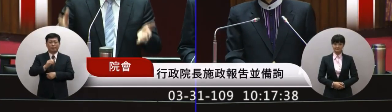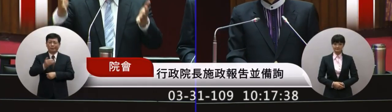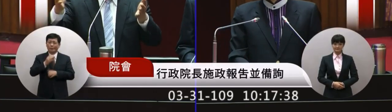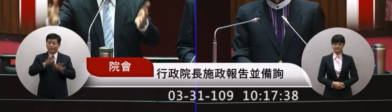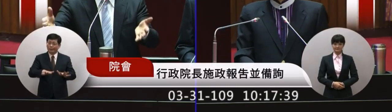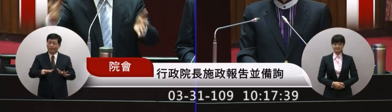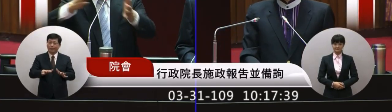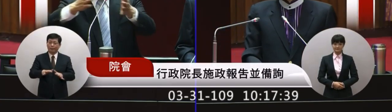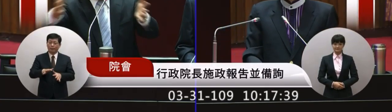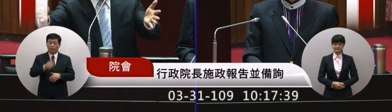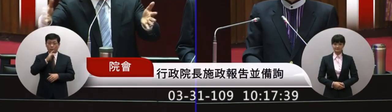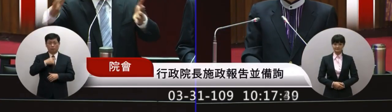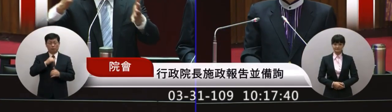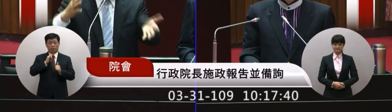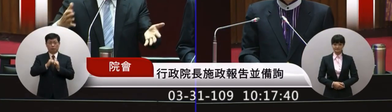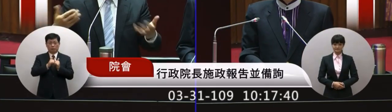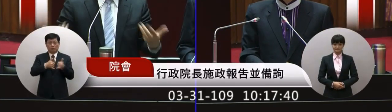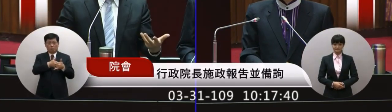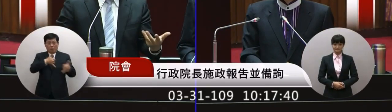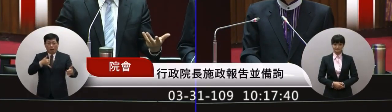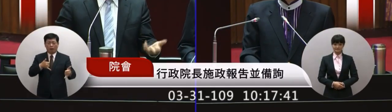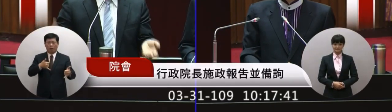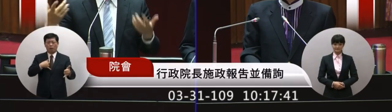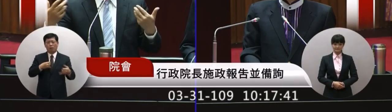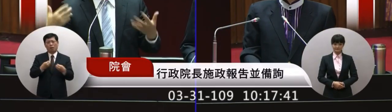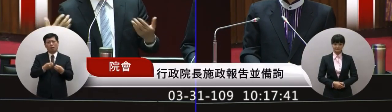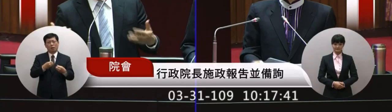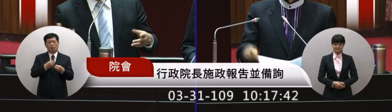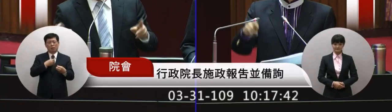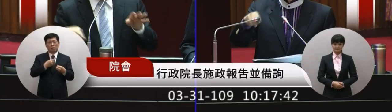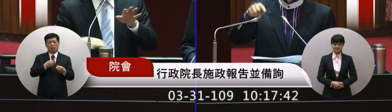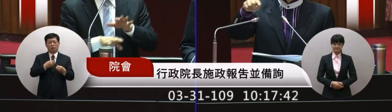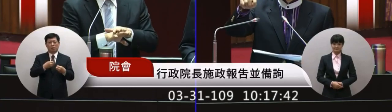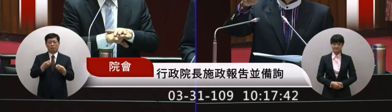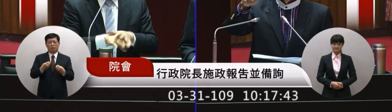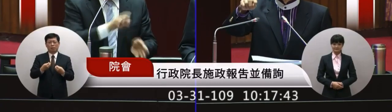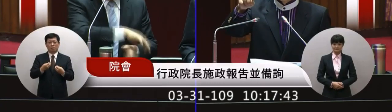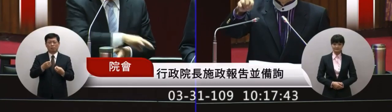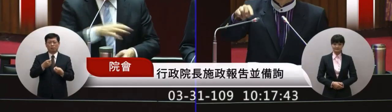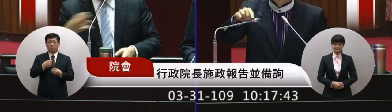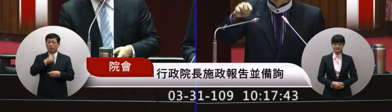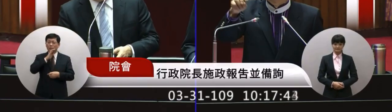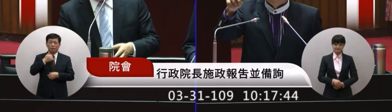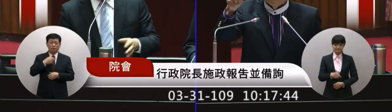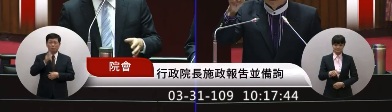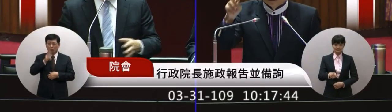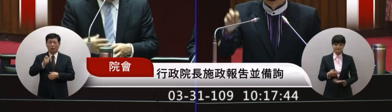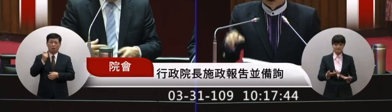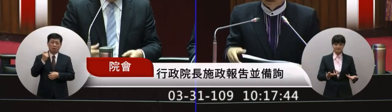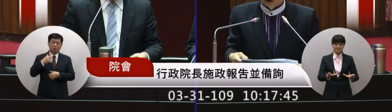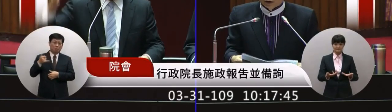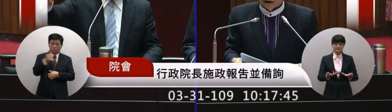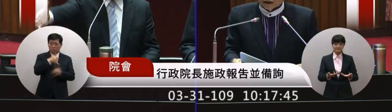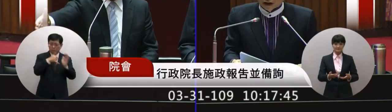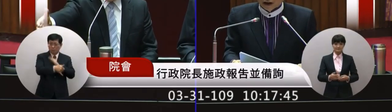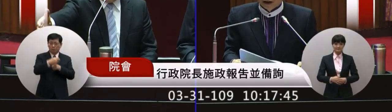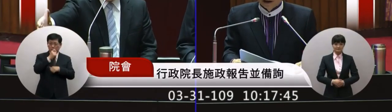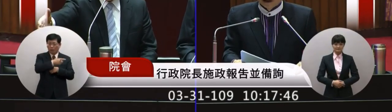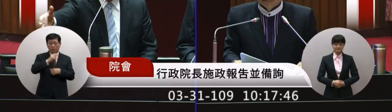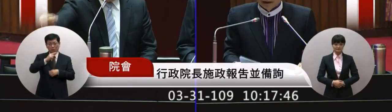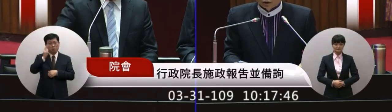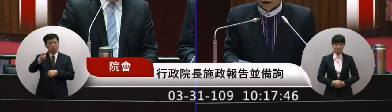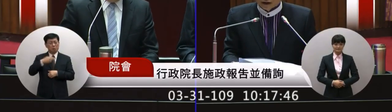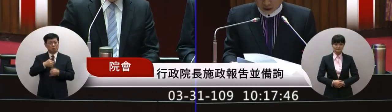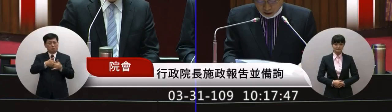摆佫讲啊，社交距离啥话，哇，啊都。 不啦，就因为 要叫人消费出来，啊，就讲叫